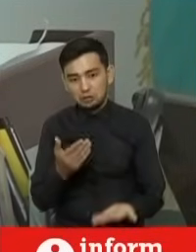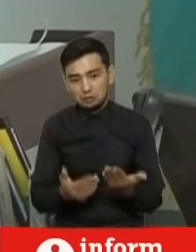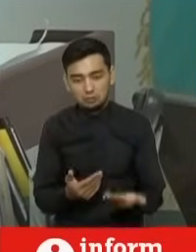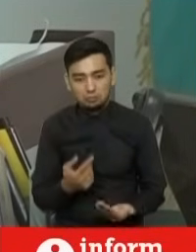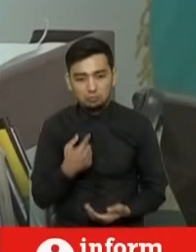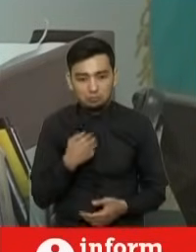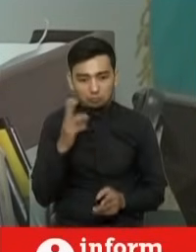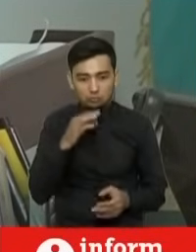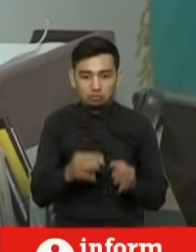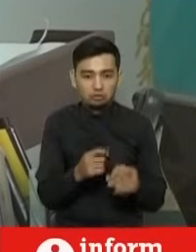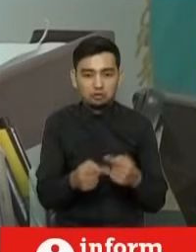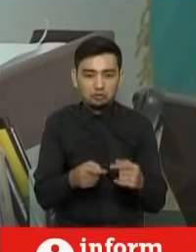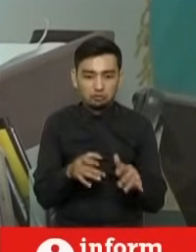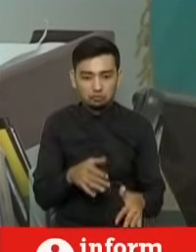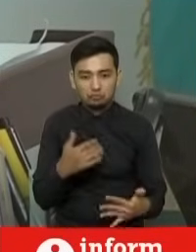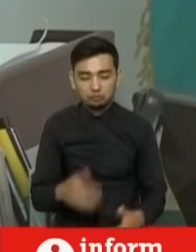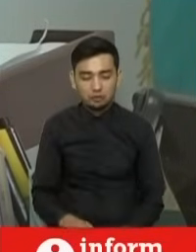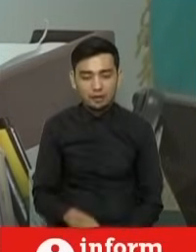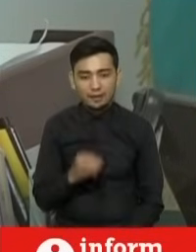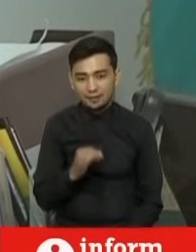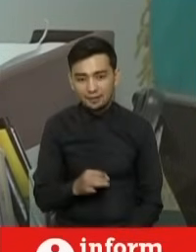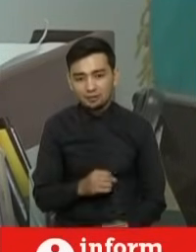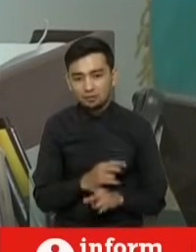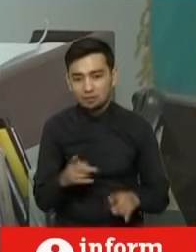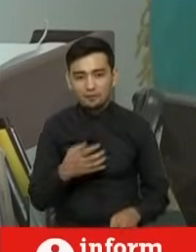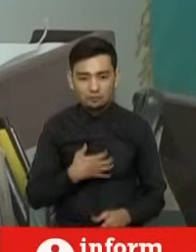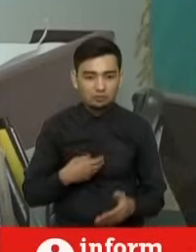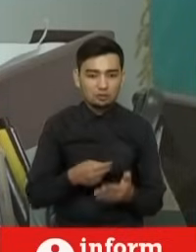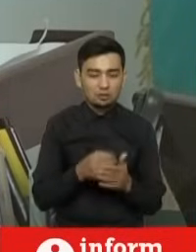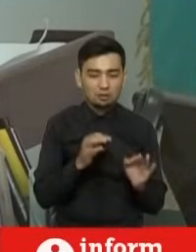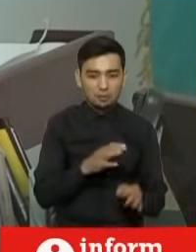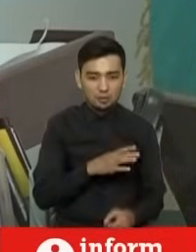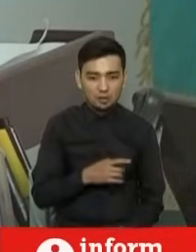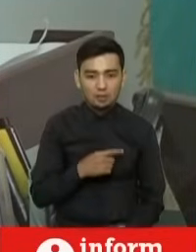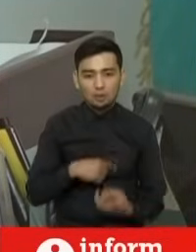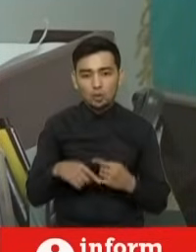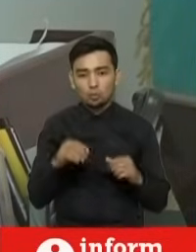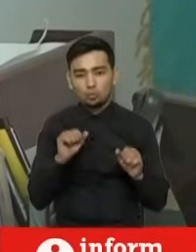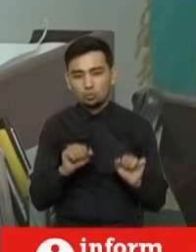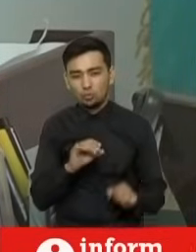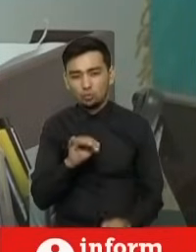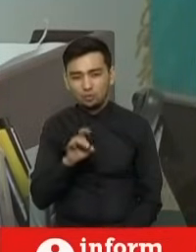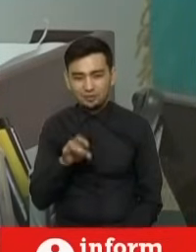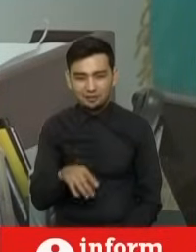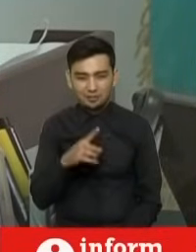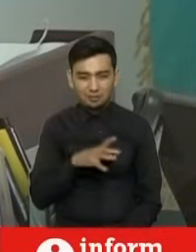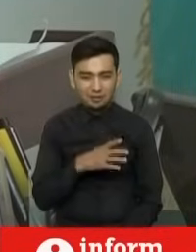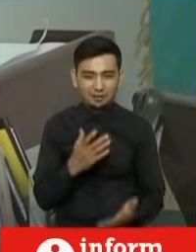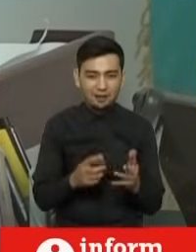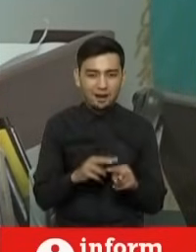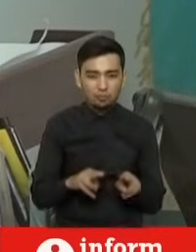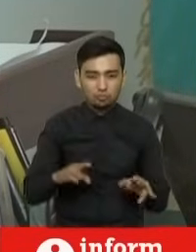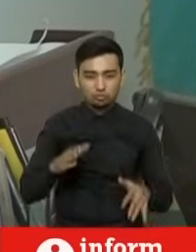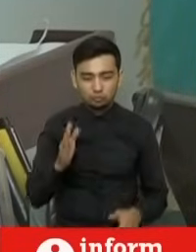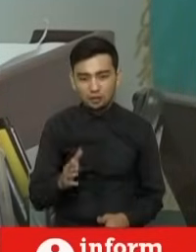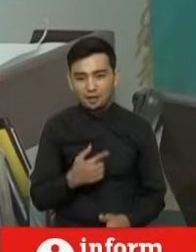судебном порядке решают. Ну, естественно, и этим гражданам сказал, пожалуйста, у нас юрист, если такая необходимость будет,